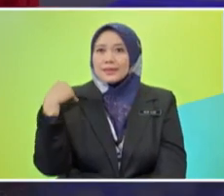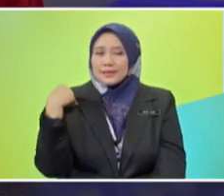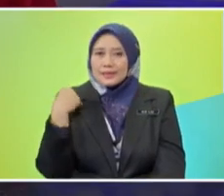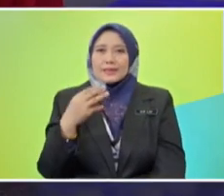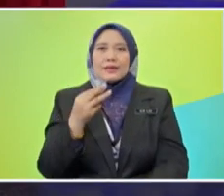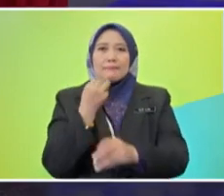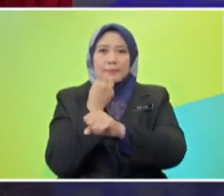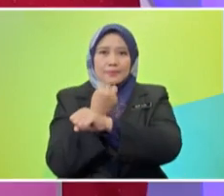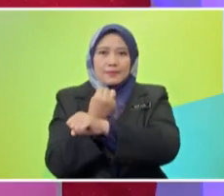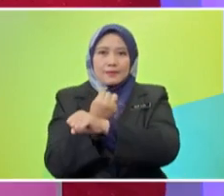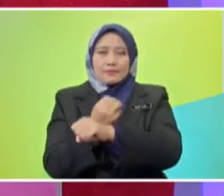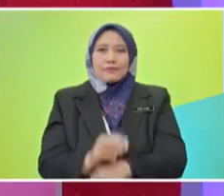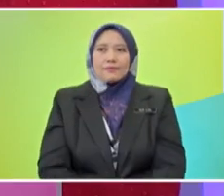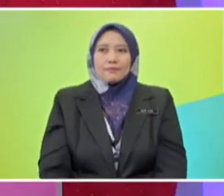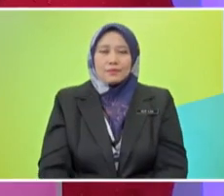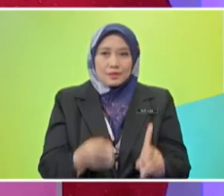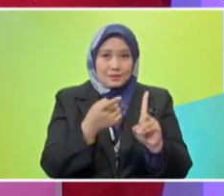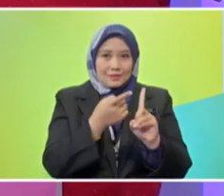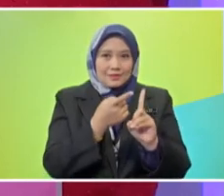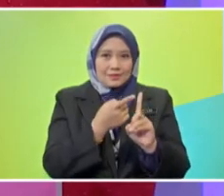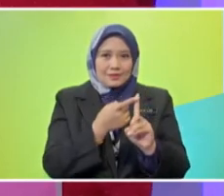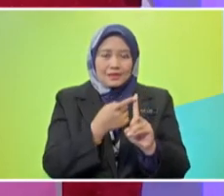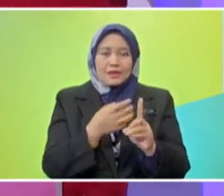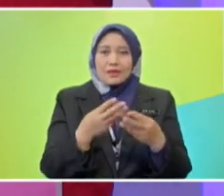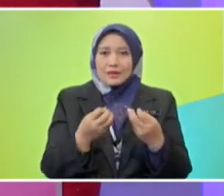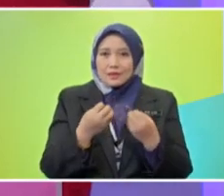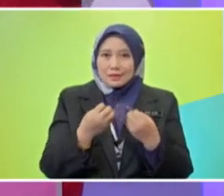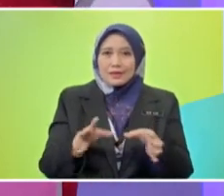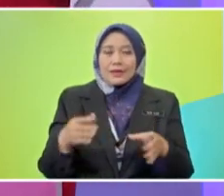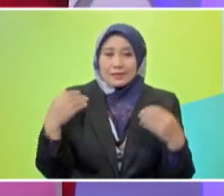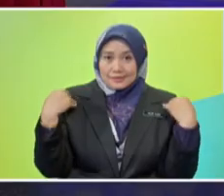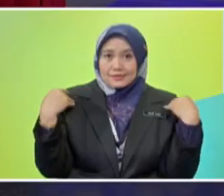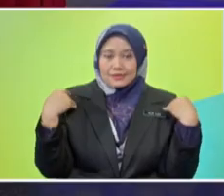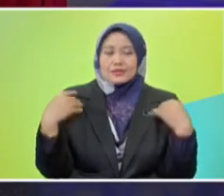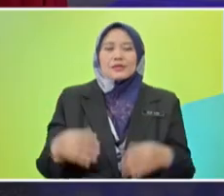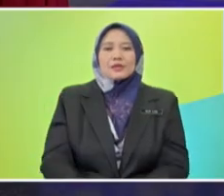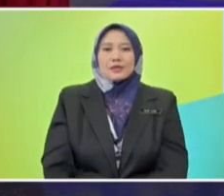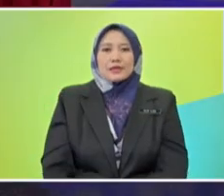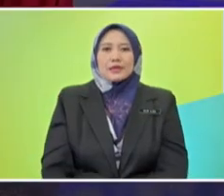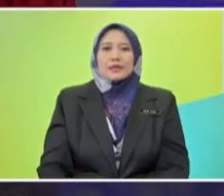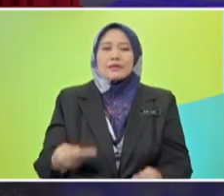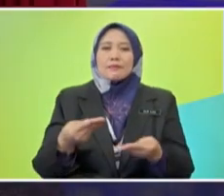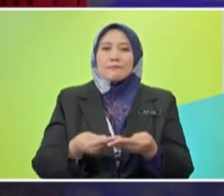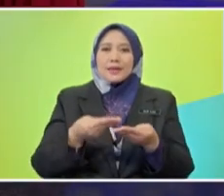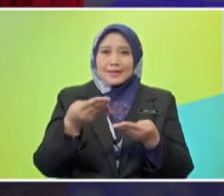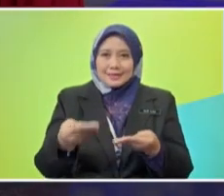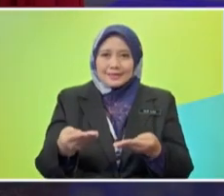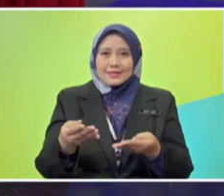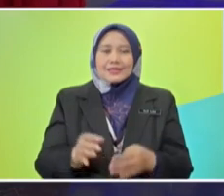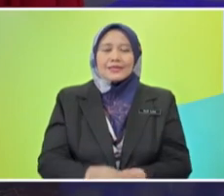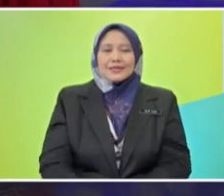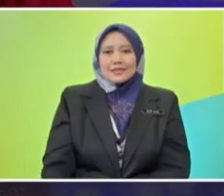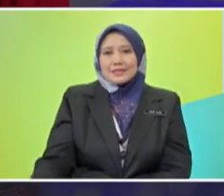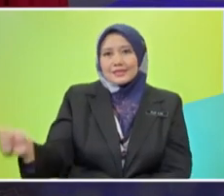pertama. Memberikan tenaga. Tenaga. Betul tak anak-anak? Betul tak? Kalau betul tunjuk sikit. Senyum sikit. Angkat